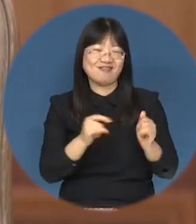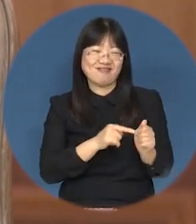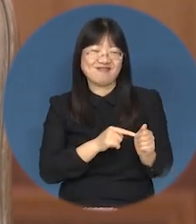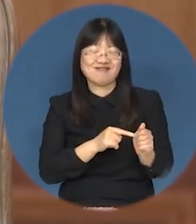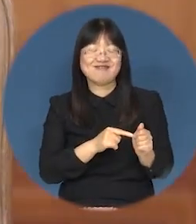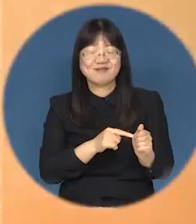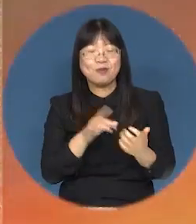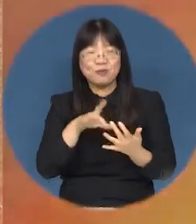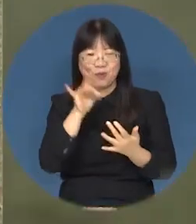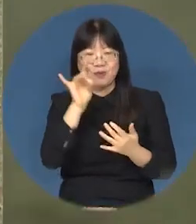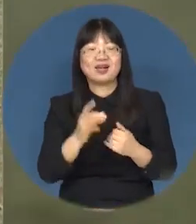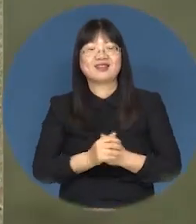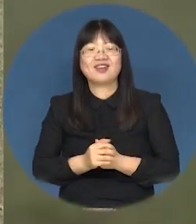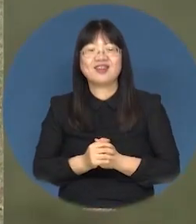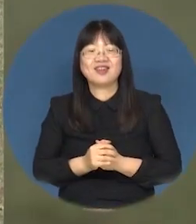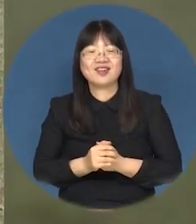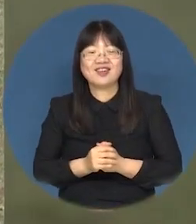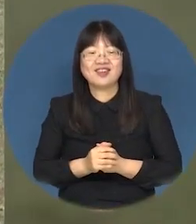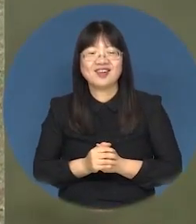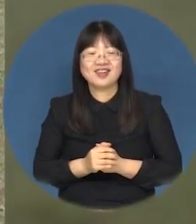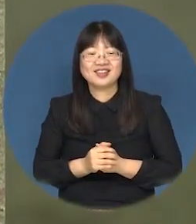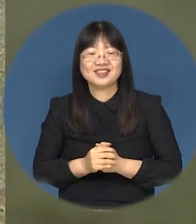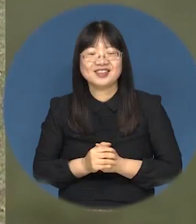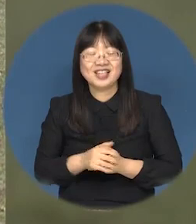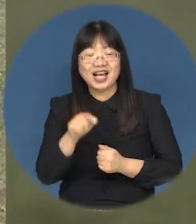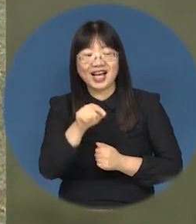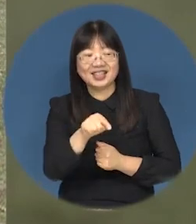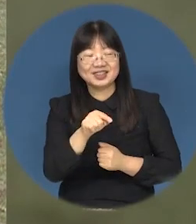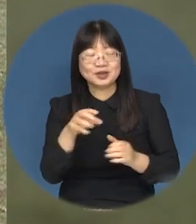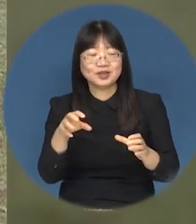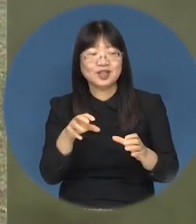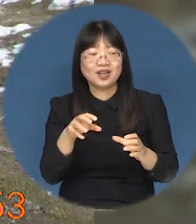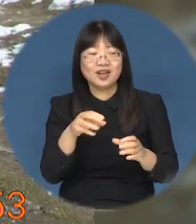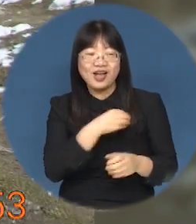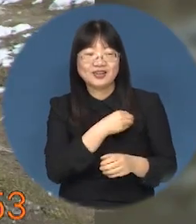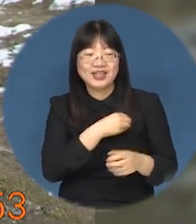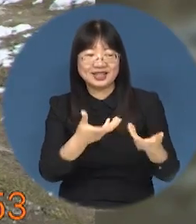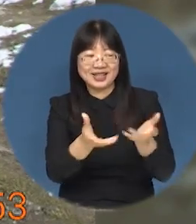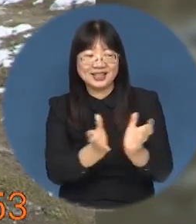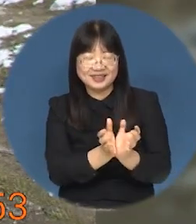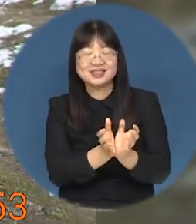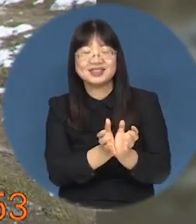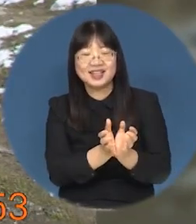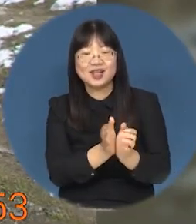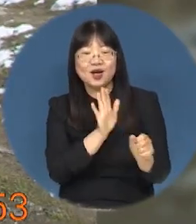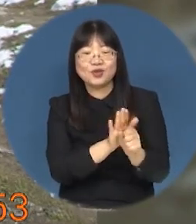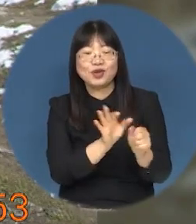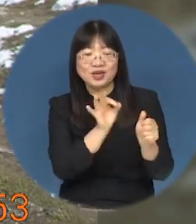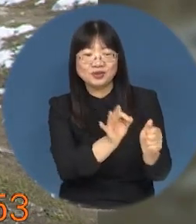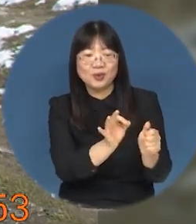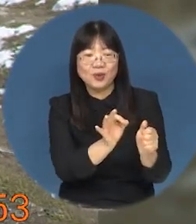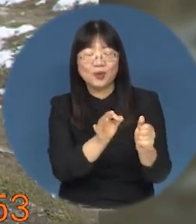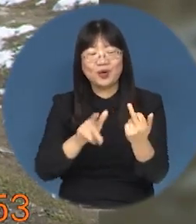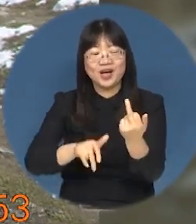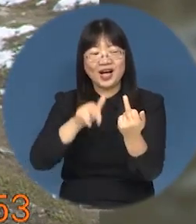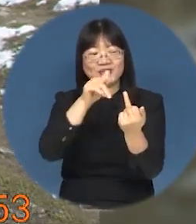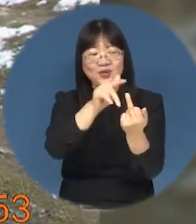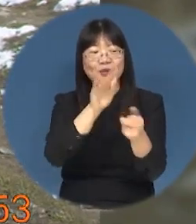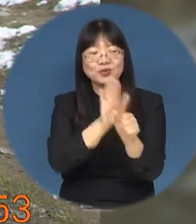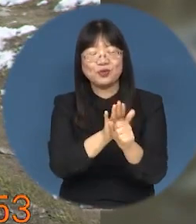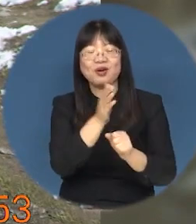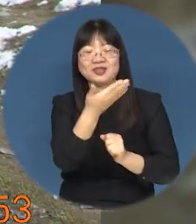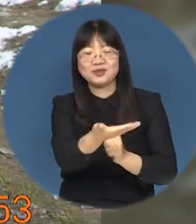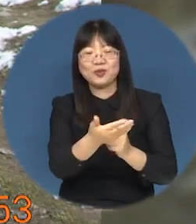직원을 또 그 단체를 제가 후원을 해서 우리 직원이 참여해서 그 등반할 수 있게끔 예.